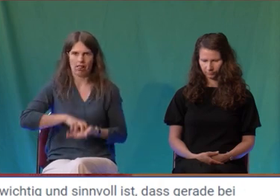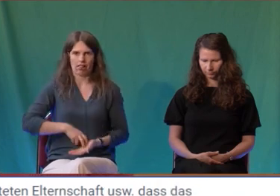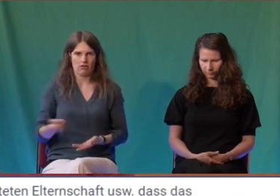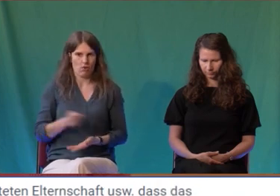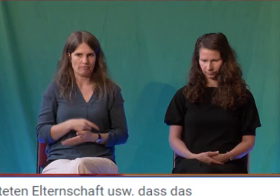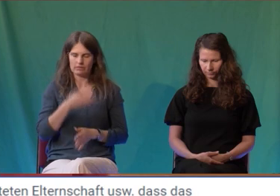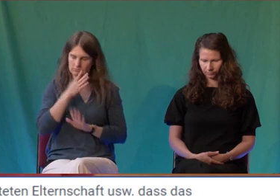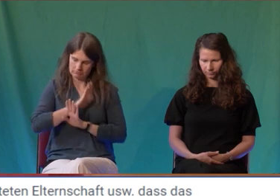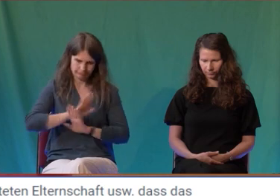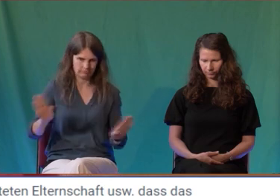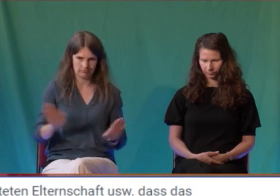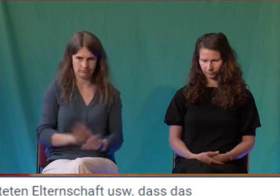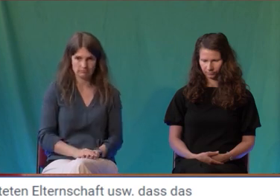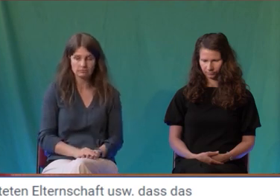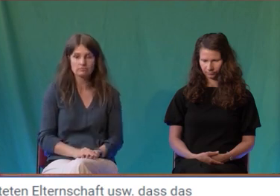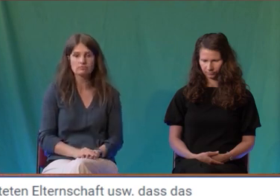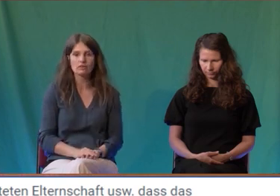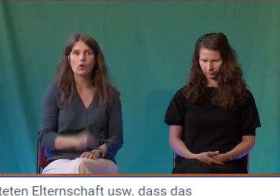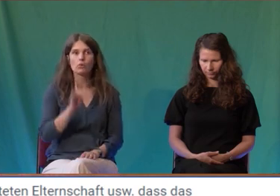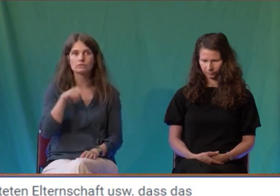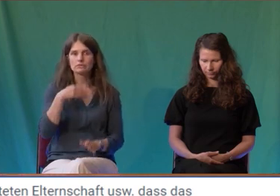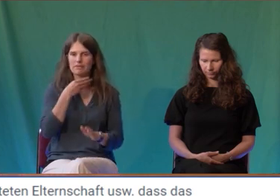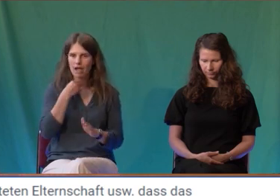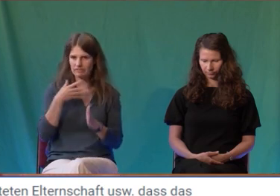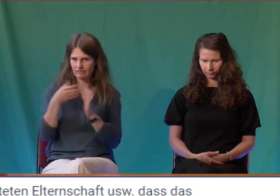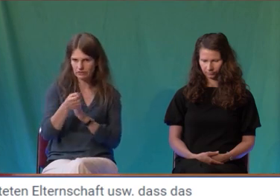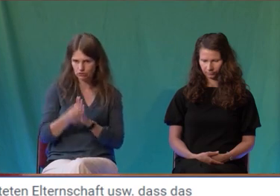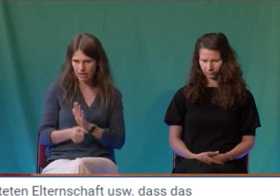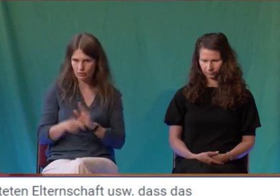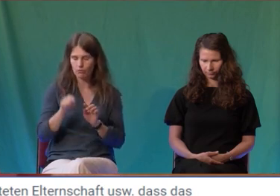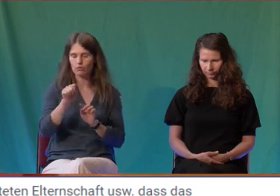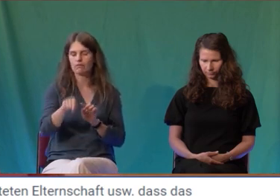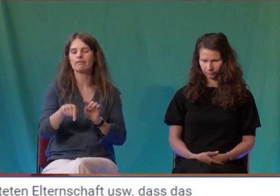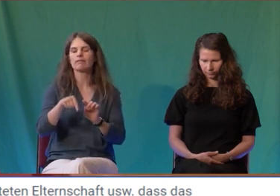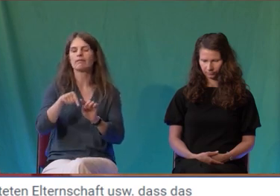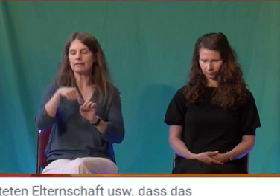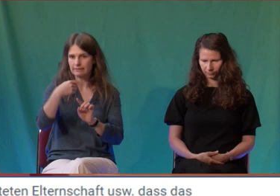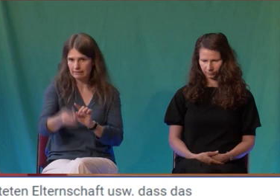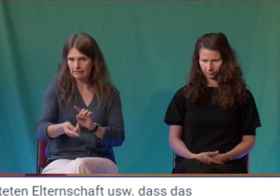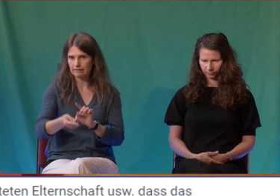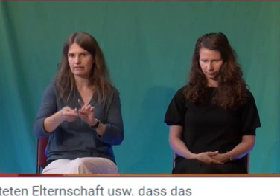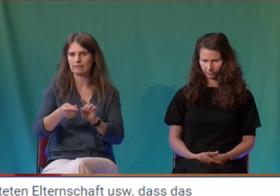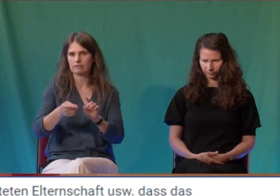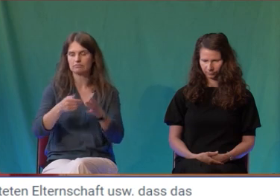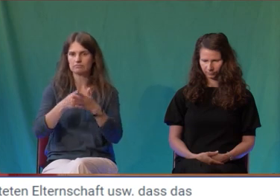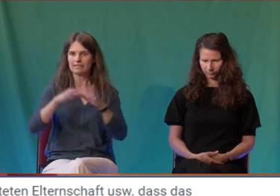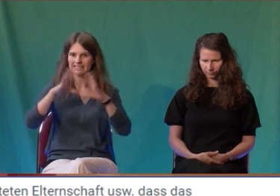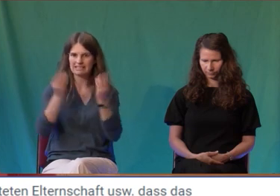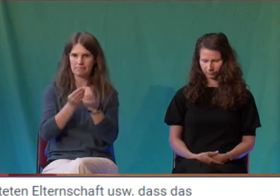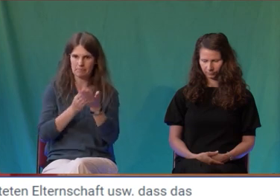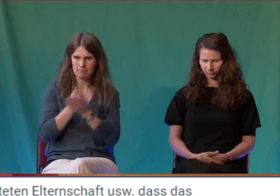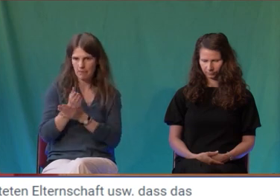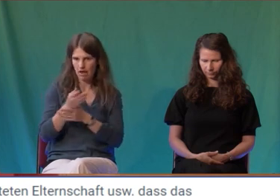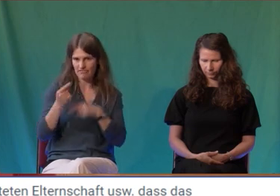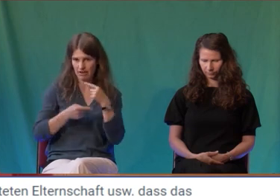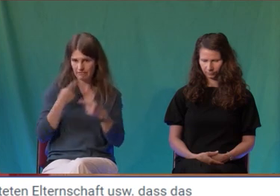achso und über die bedarfsfeststellung dann im besten Fall bis zu einem gesamtplanverfahren gesamt